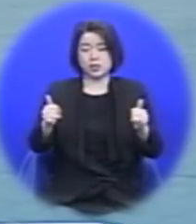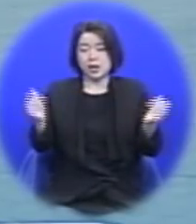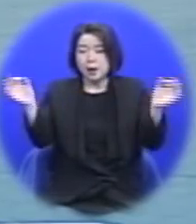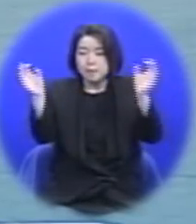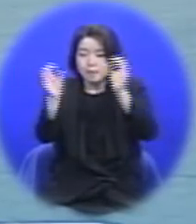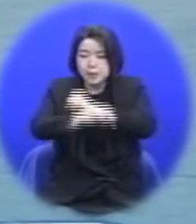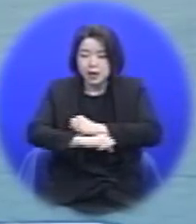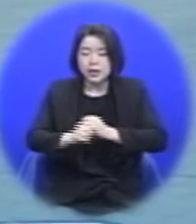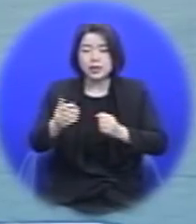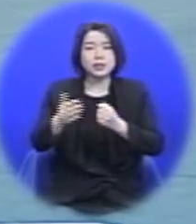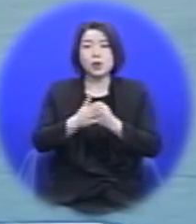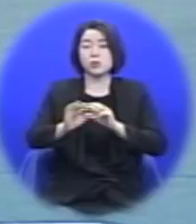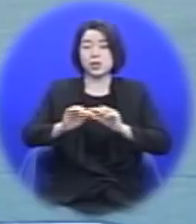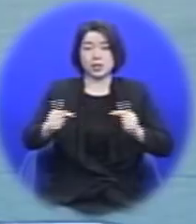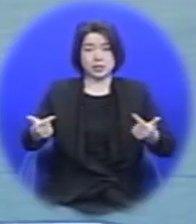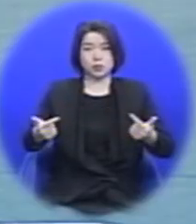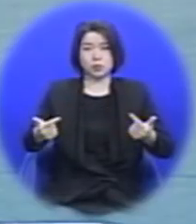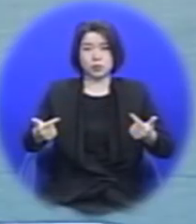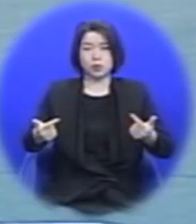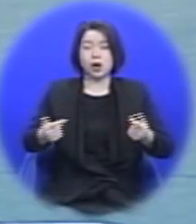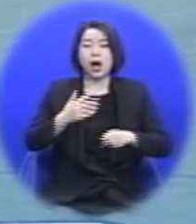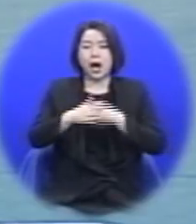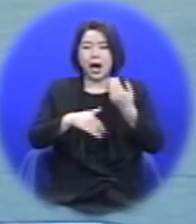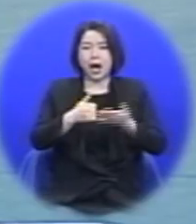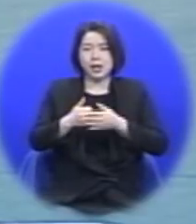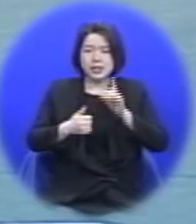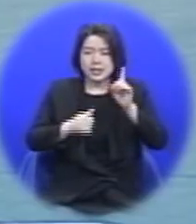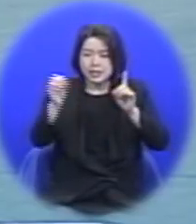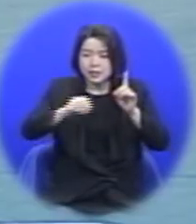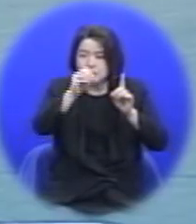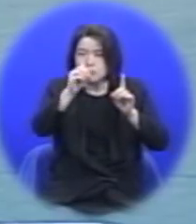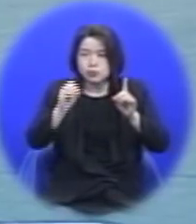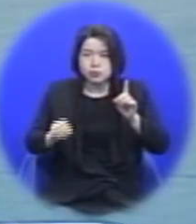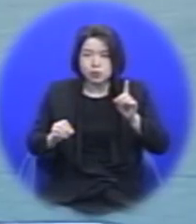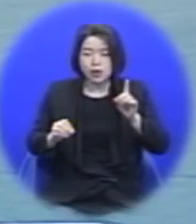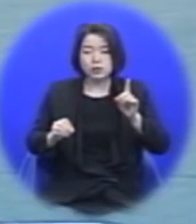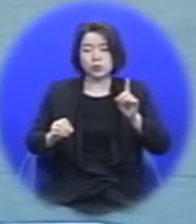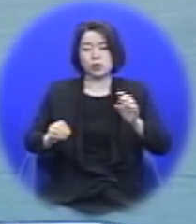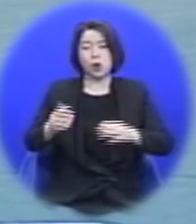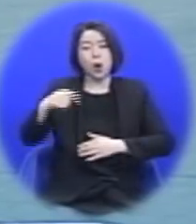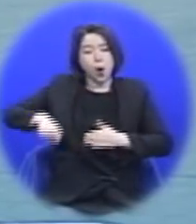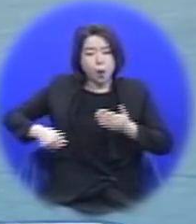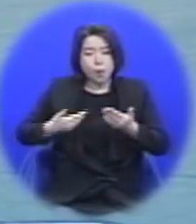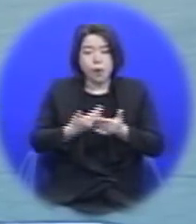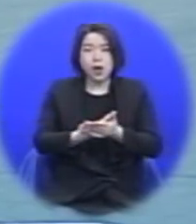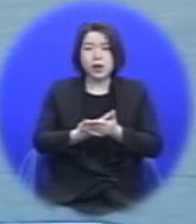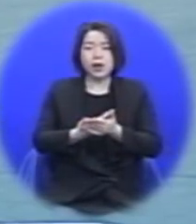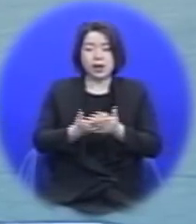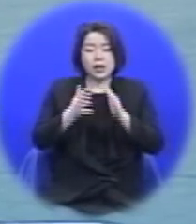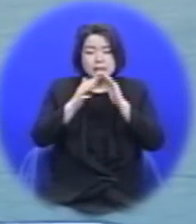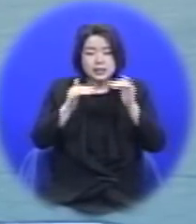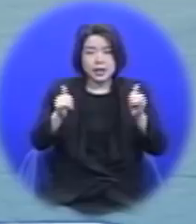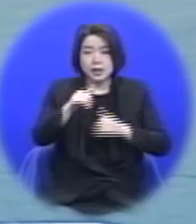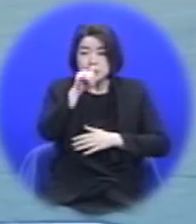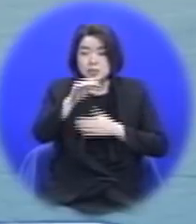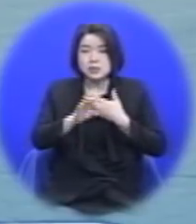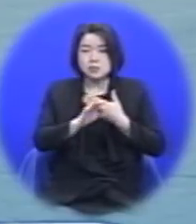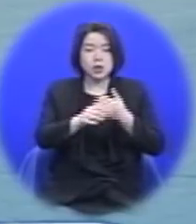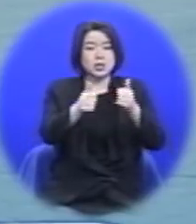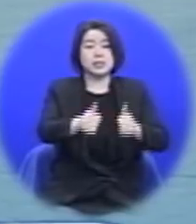때문만 아닙니다. 하나님은 1%라도 회개할 가능성이 있는 사람은 심판하지